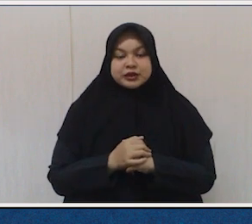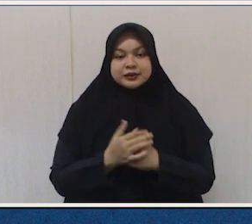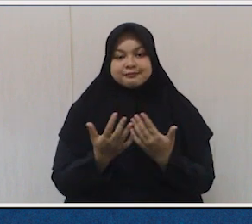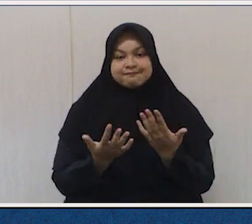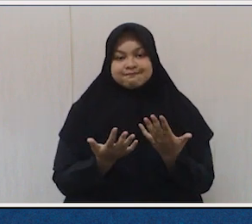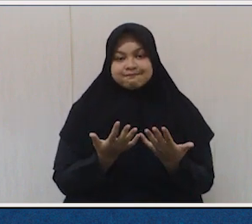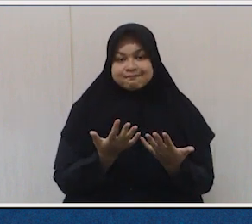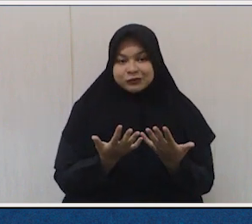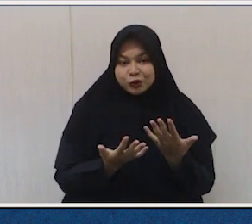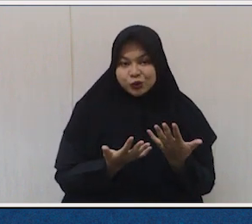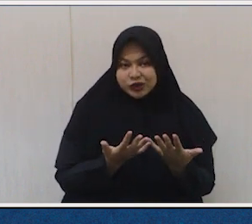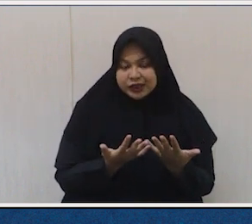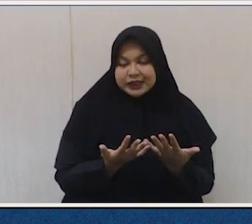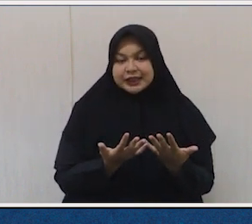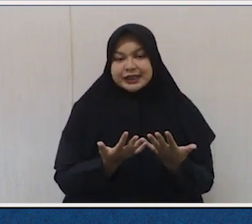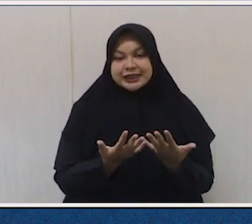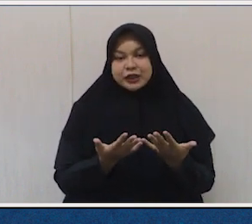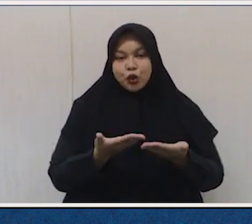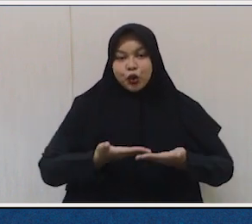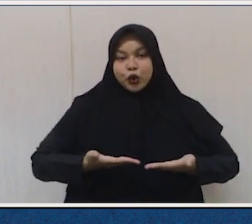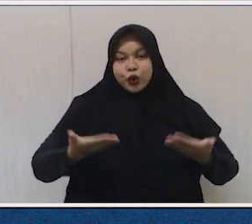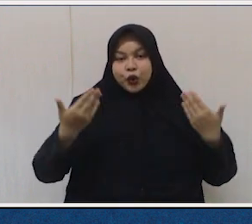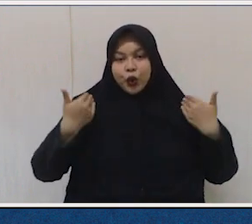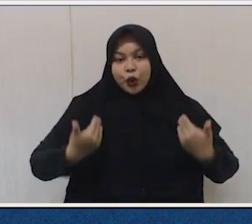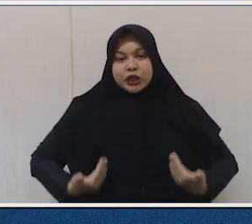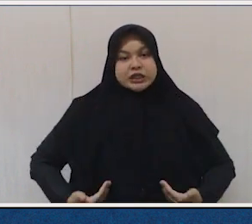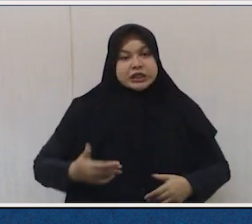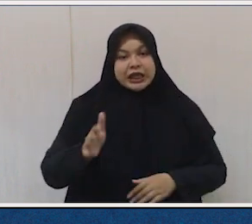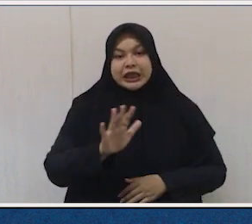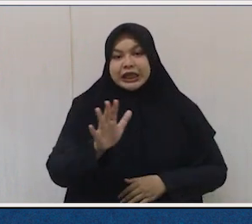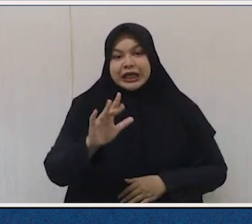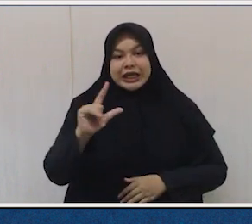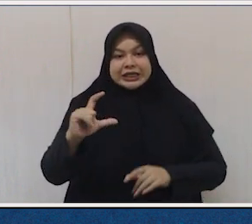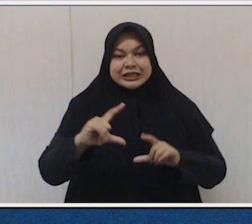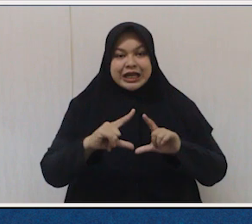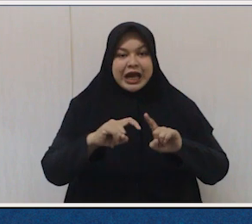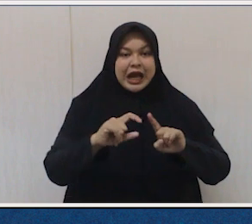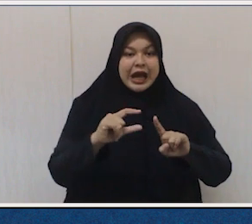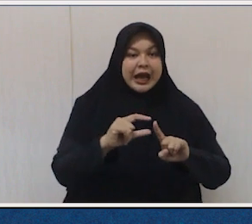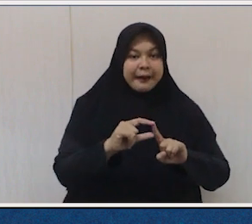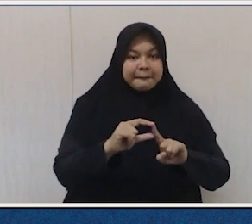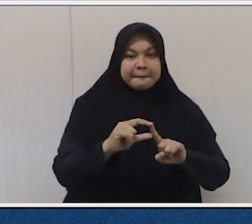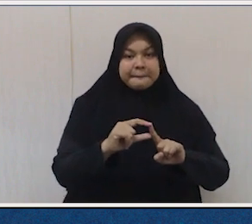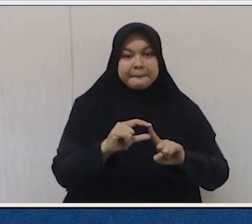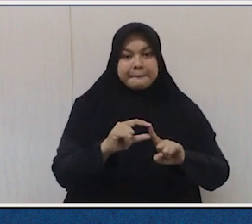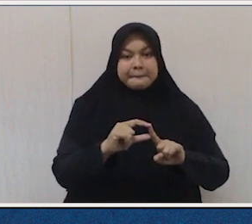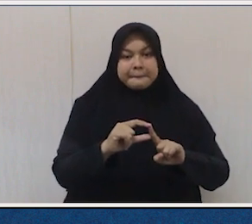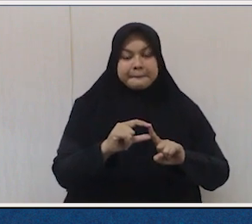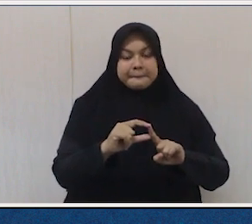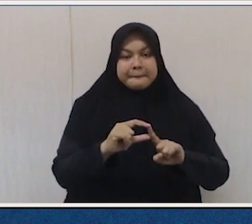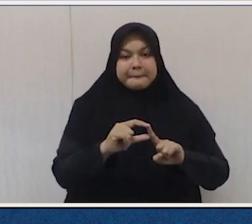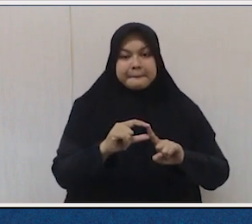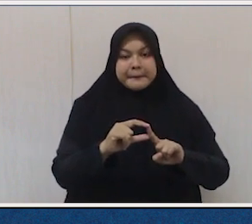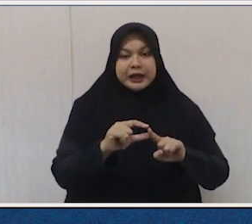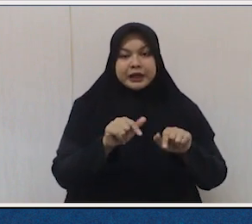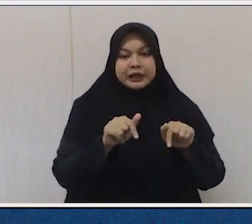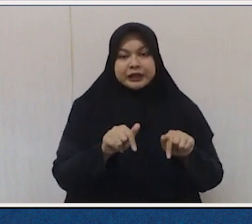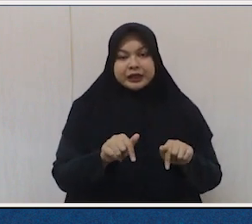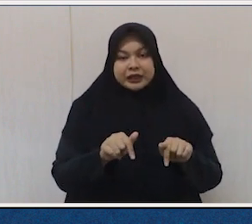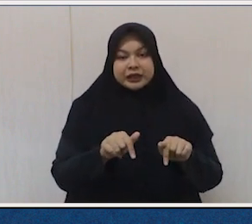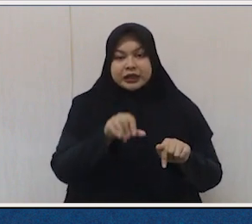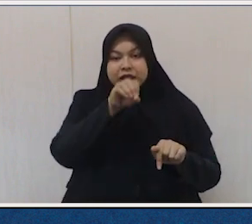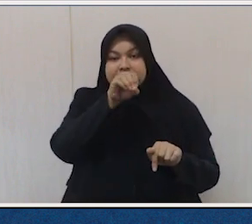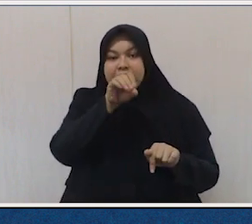setidaknya kondisi tidak cakap itu ee apa namanya tidak serta-merta bisa